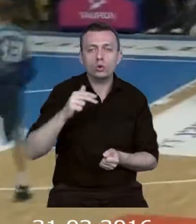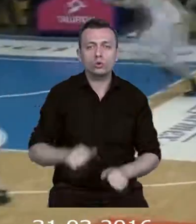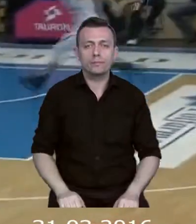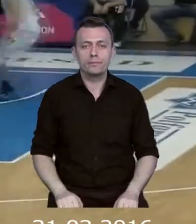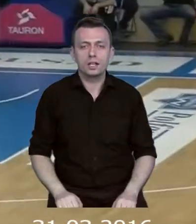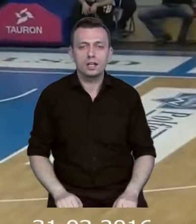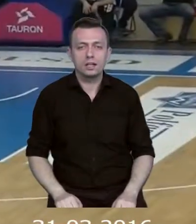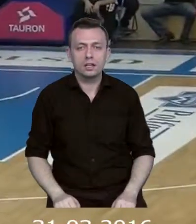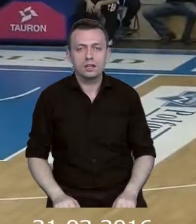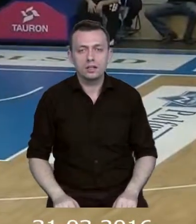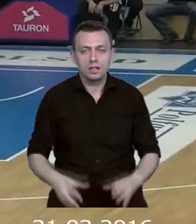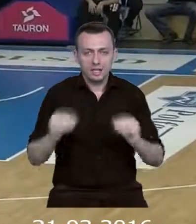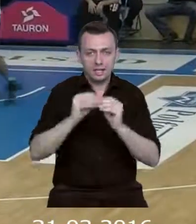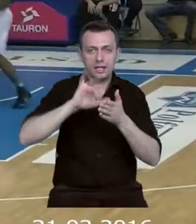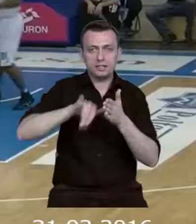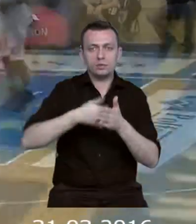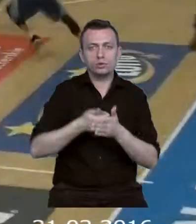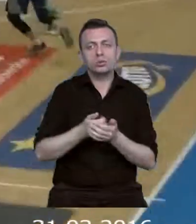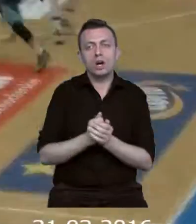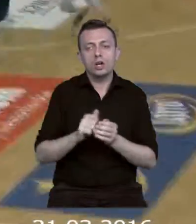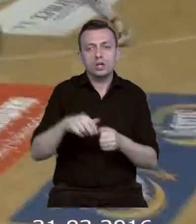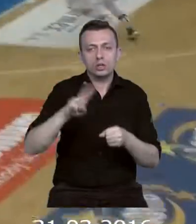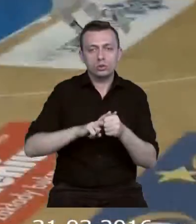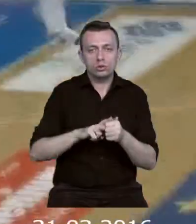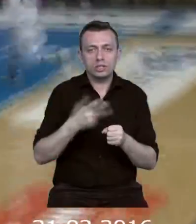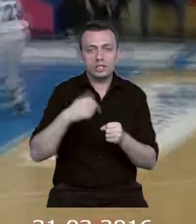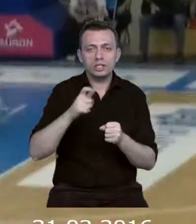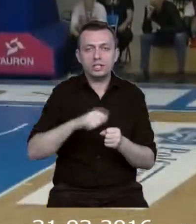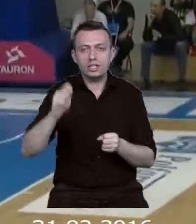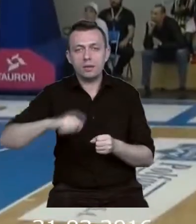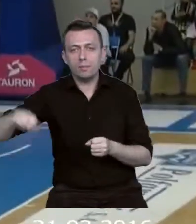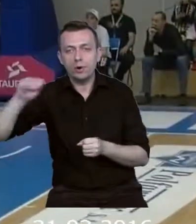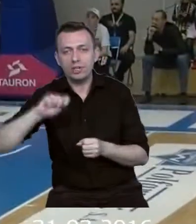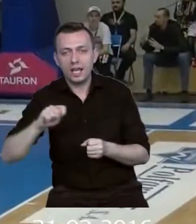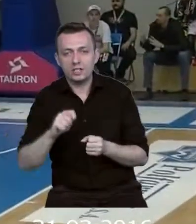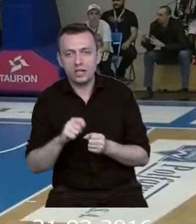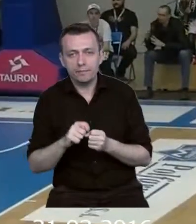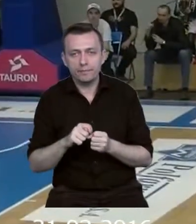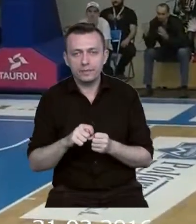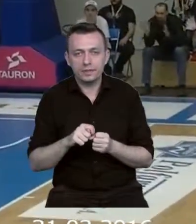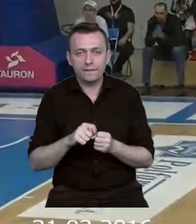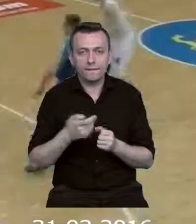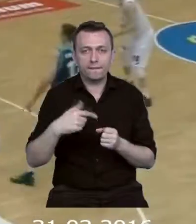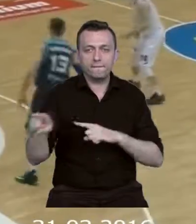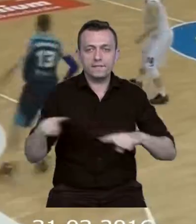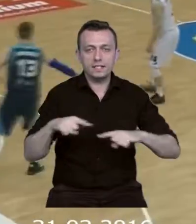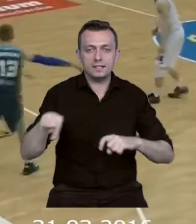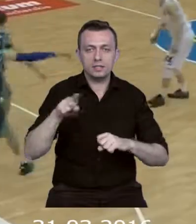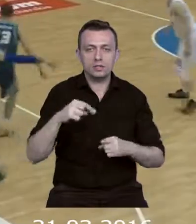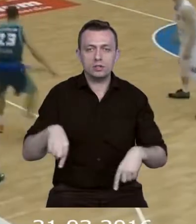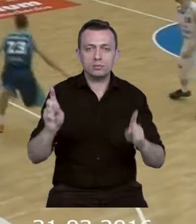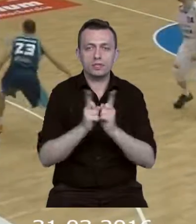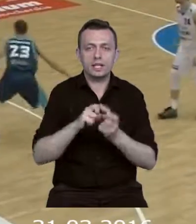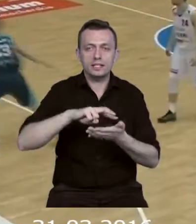Jarosława Krysiewicza zmierzą się z twardymi piernikami z Torunia. I chociaż kutnowski Polfarmex nie jedzie do miasta Kopernika w roli